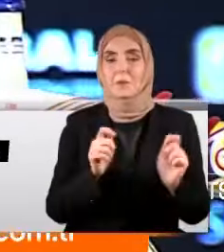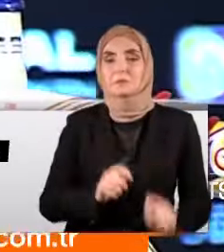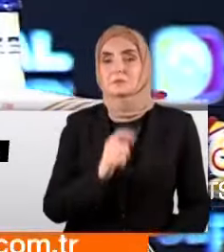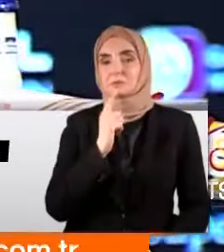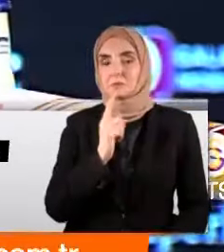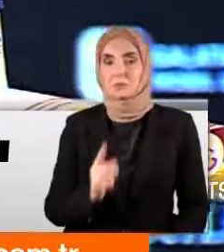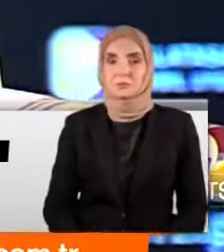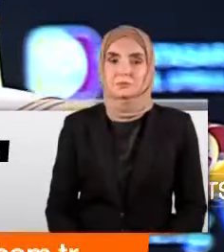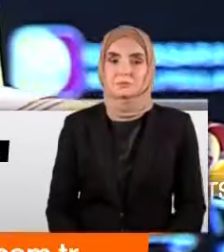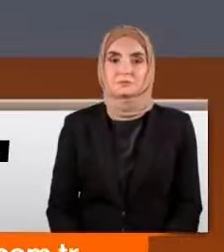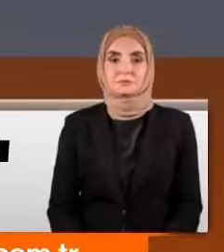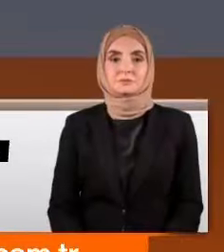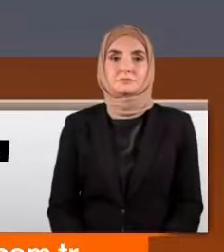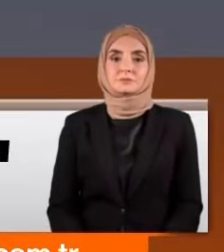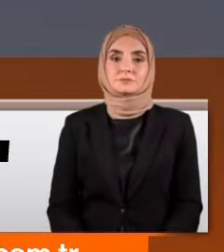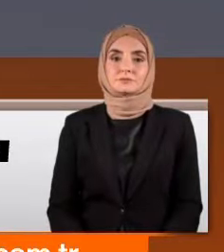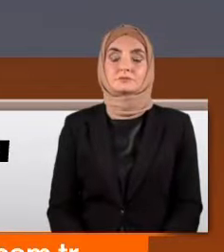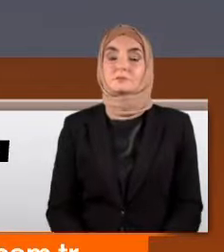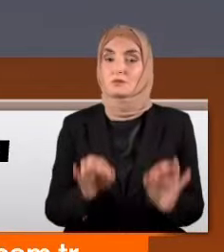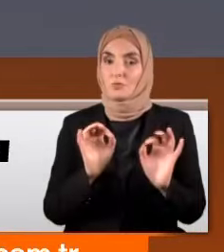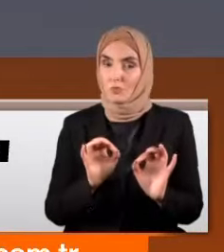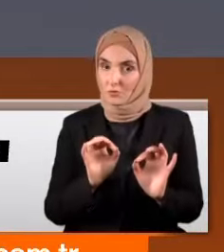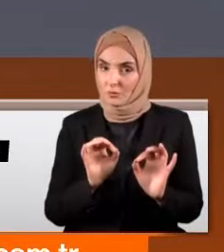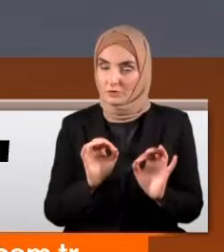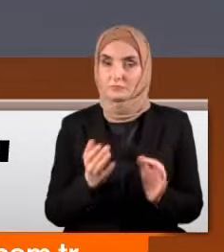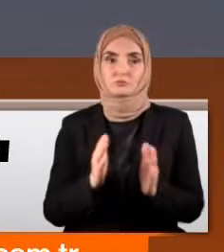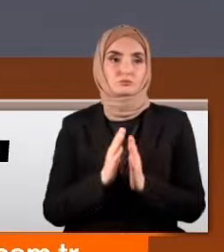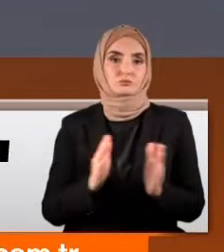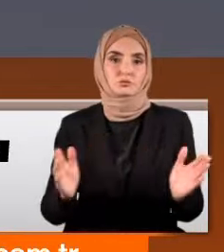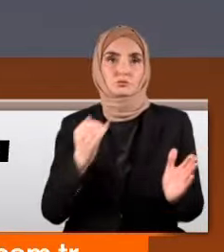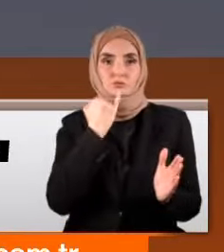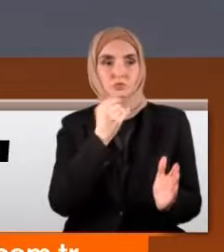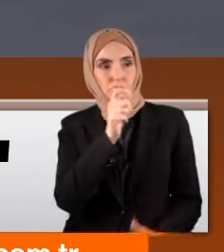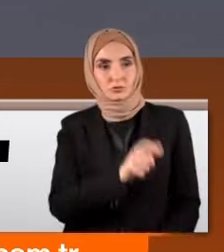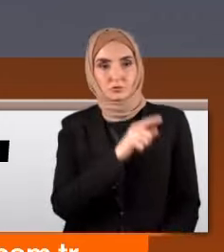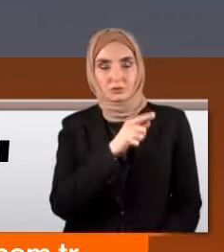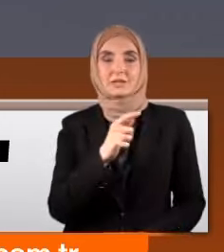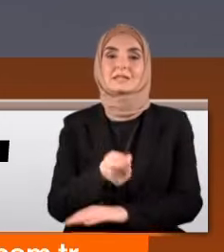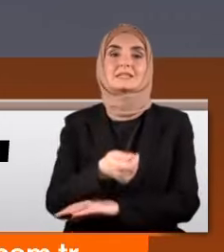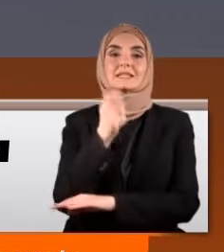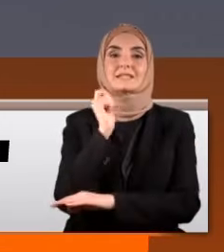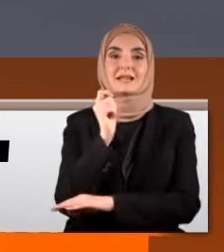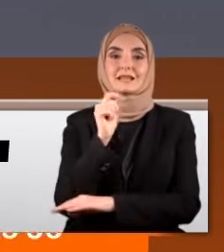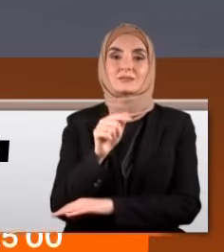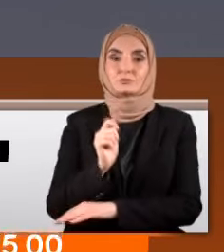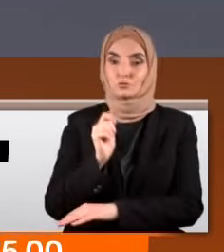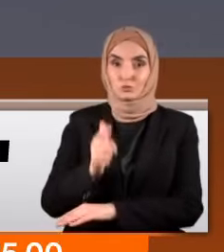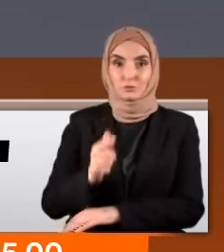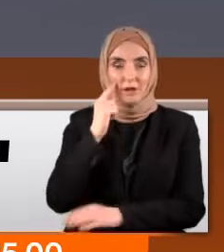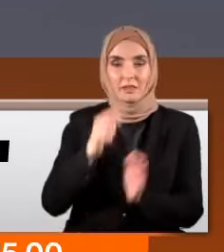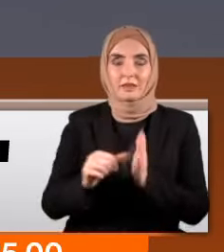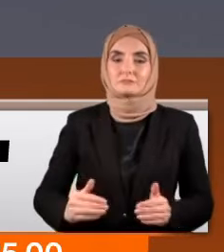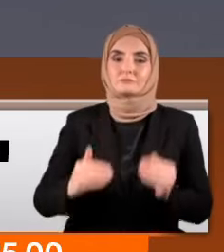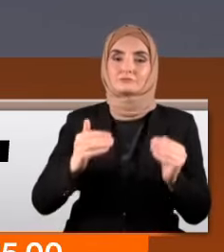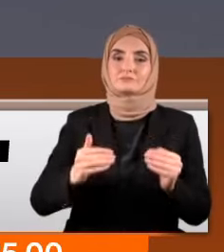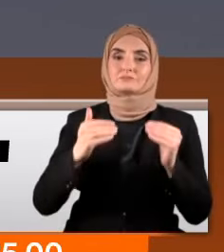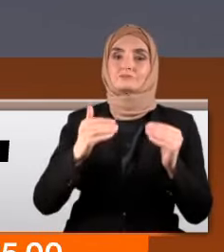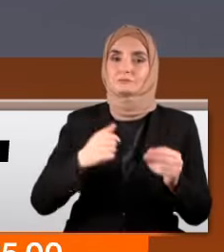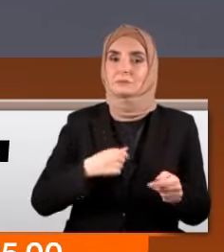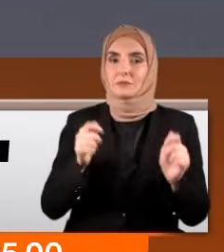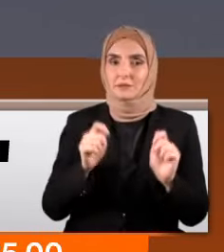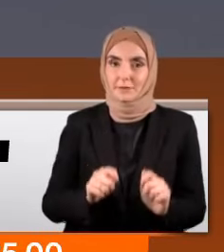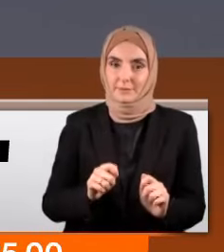bir şeye yorum yapmayın. Önemli ve büyük bir müşterinin kredilerini şubeden ötelettirdim. Arka arkaya ötelettiriyorum. Banka o dönem